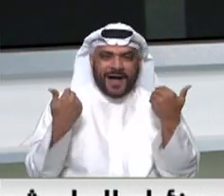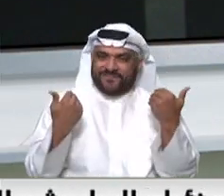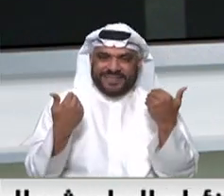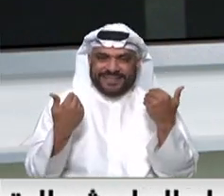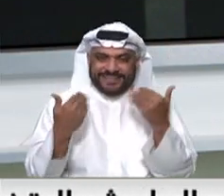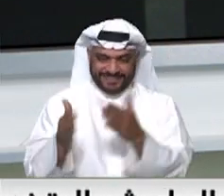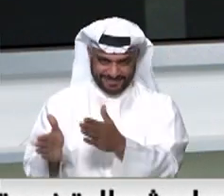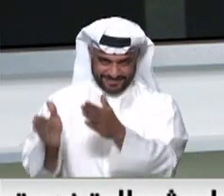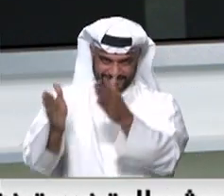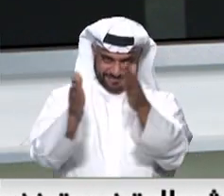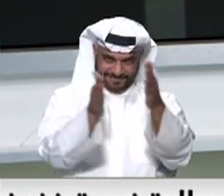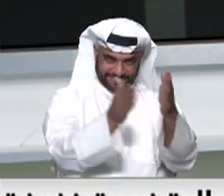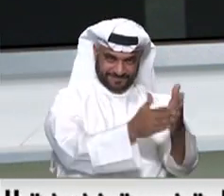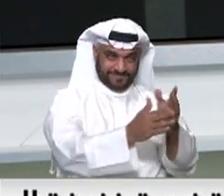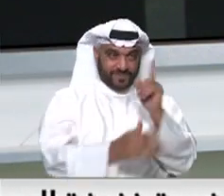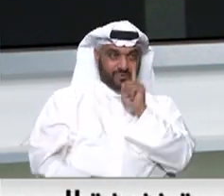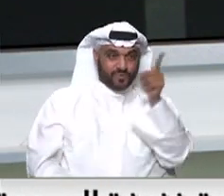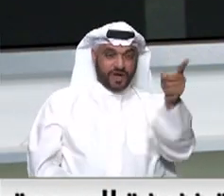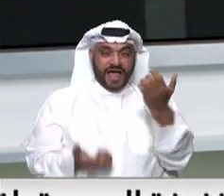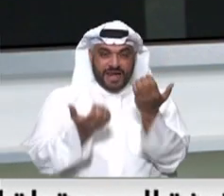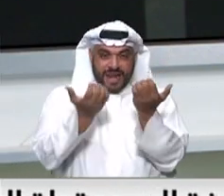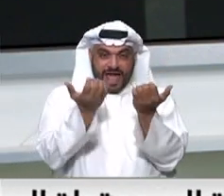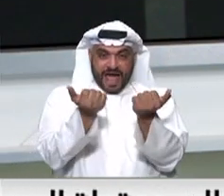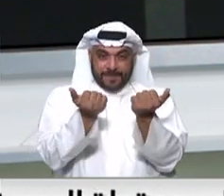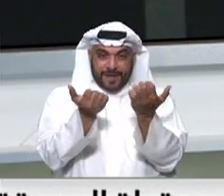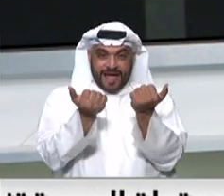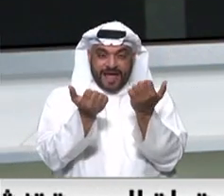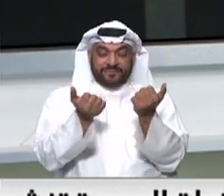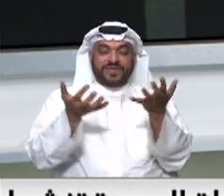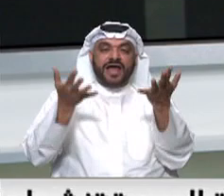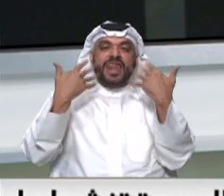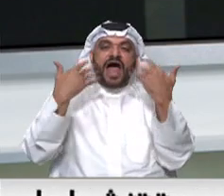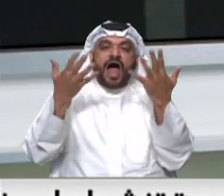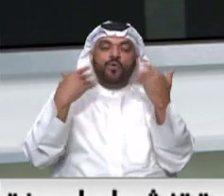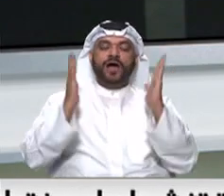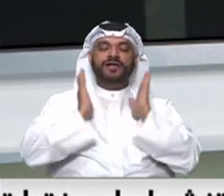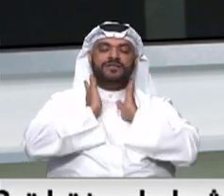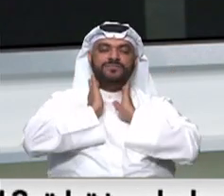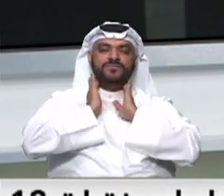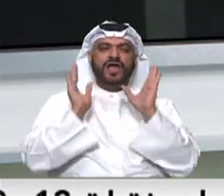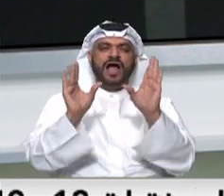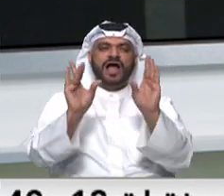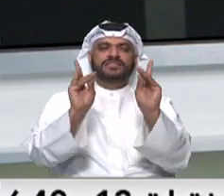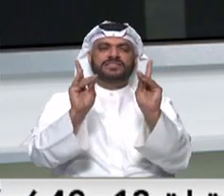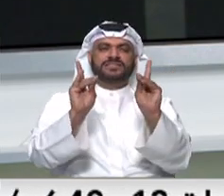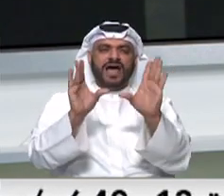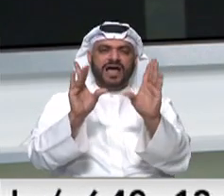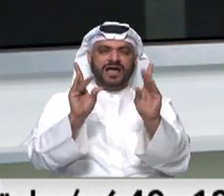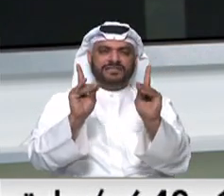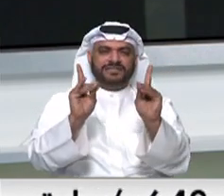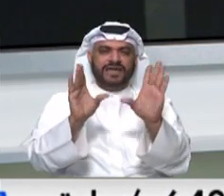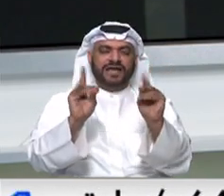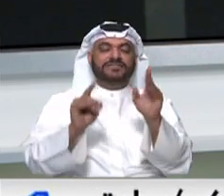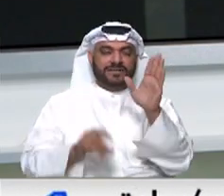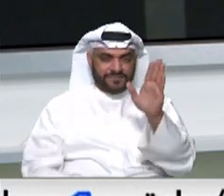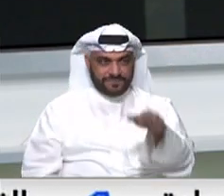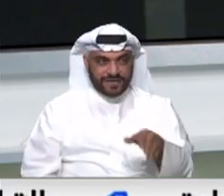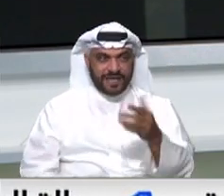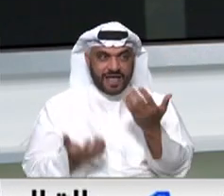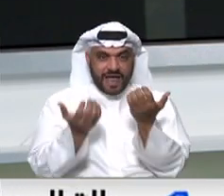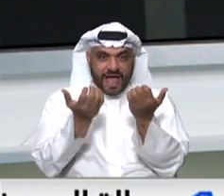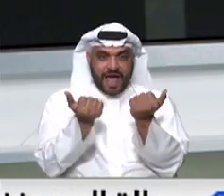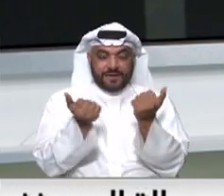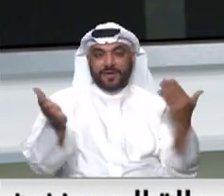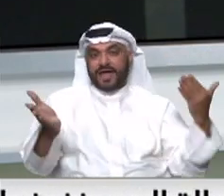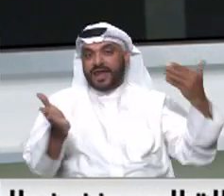متر ساعه من بعد ذلك ابتداء من يوم الاربعاء تتحول الرياح الى رياح الكوس الى متقلبه الاتجاه استقرار في الطقس حتى